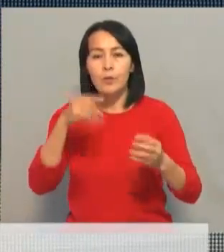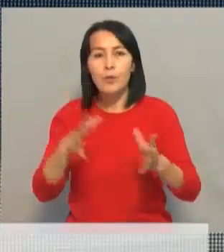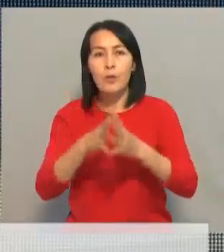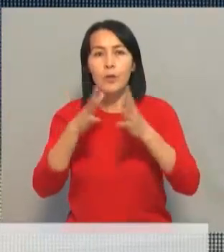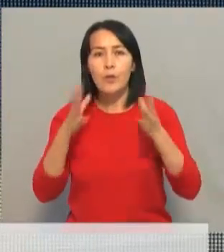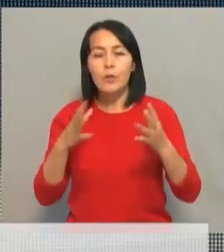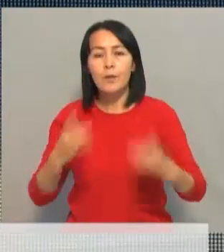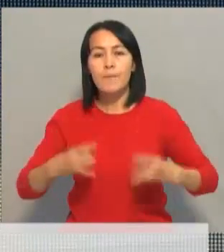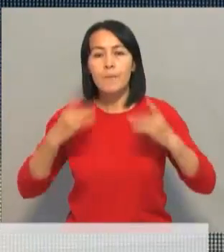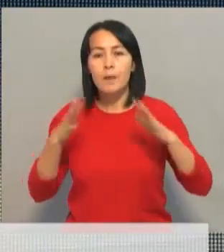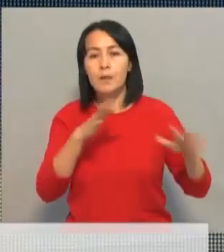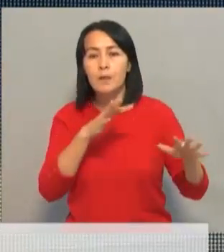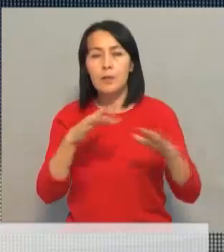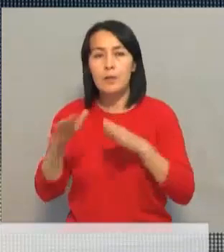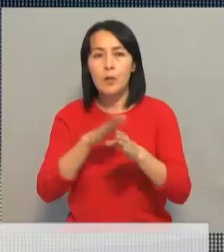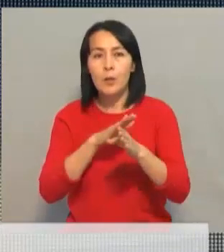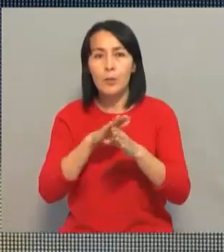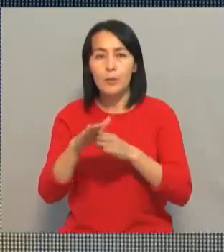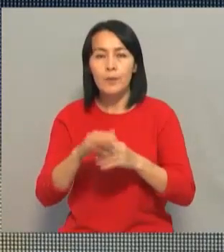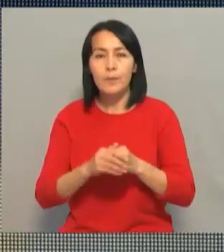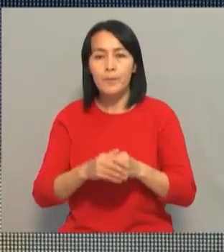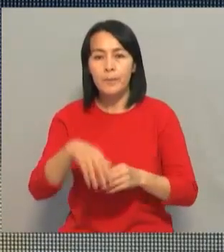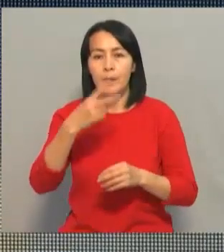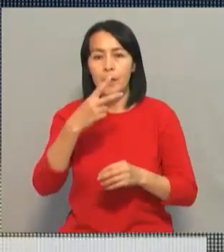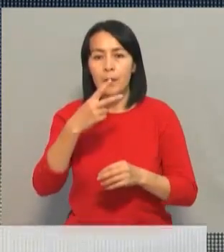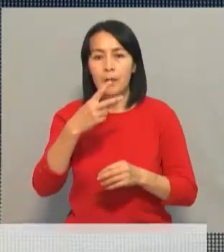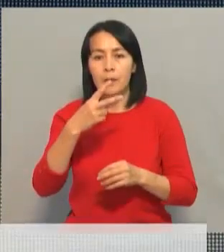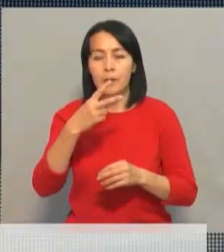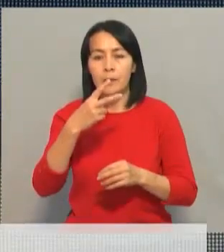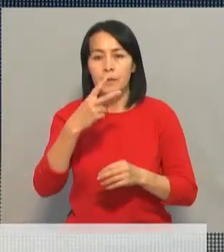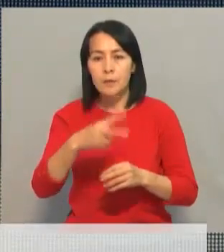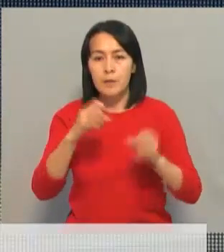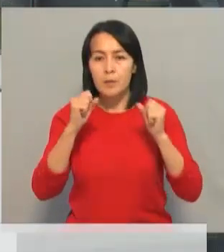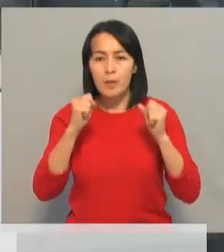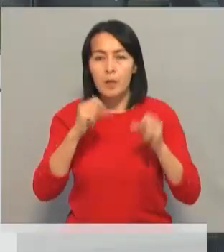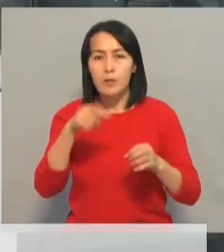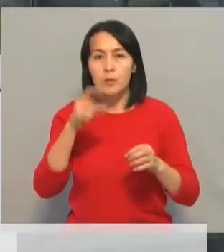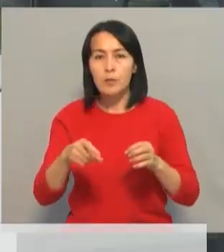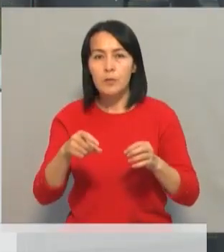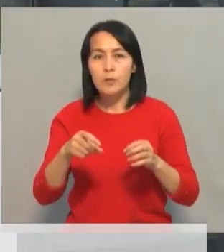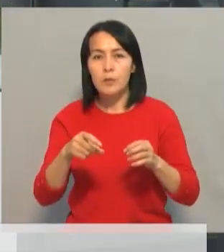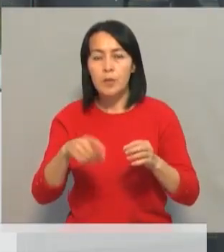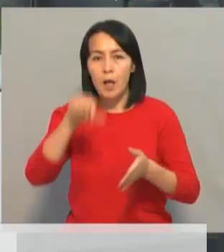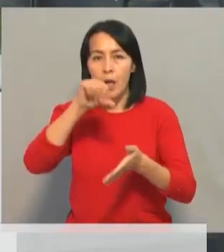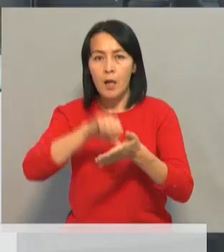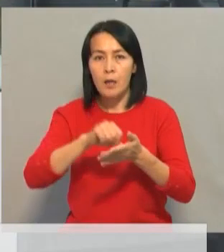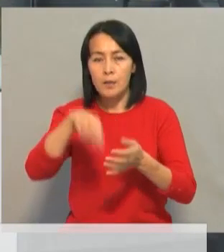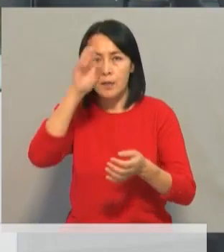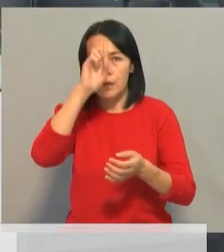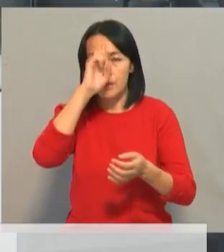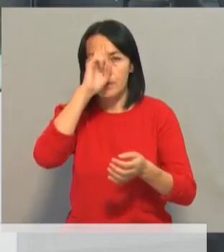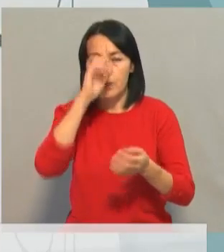үлкен мерекелі іс-шара өтуде. 20 спортшыларымыз бақытын сынап,